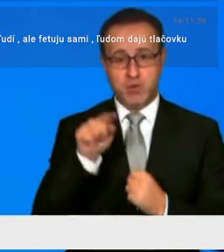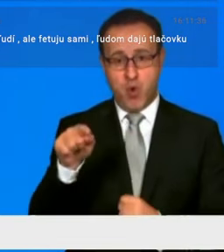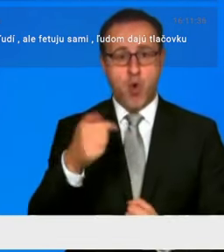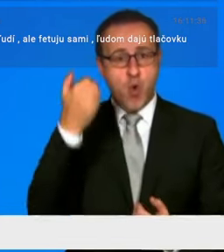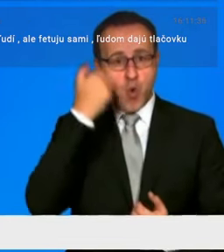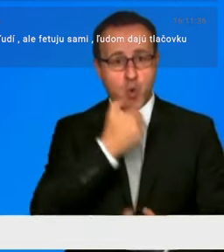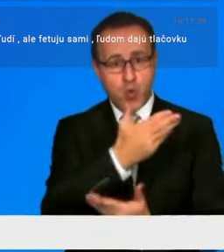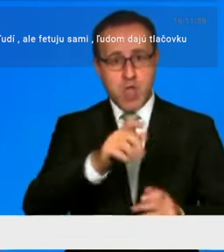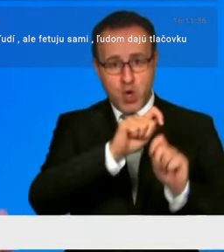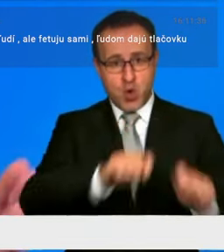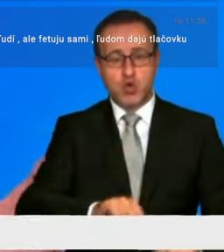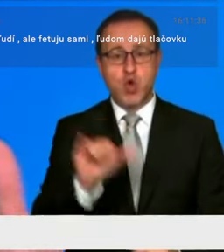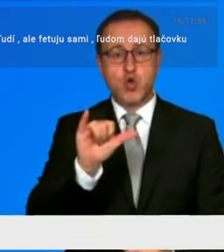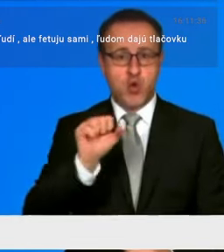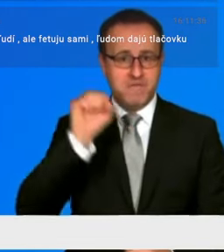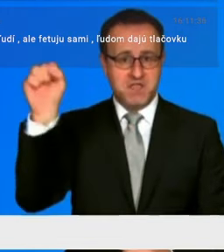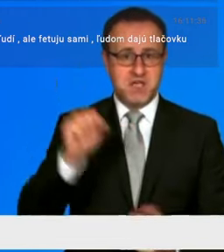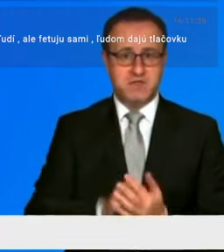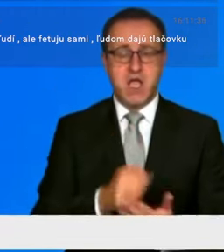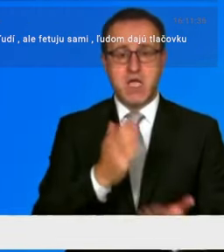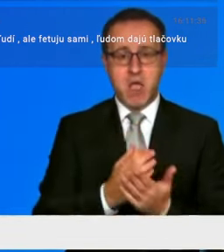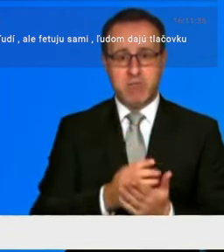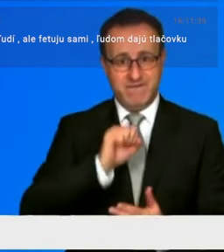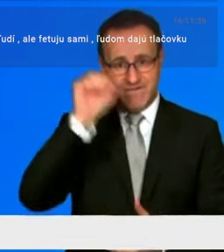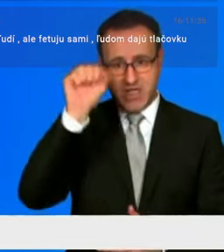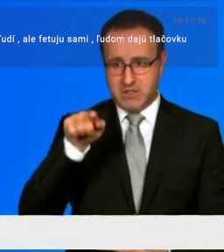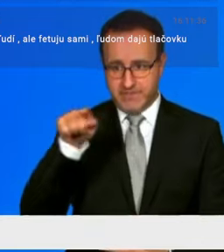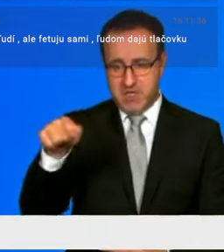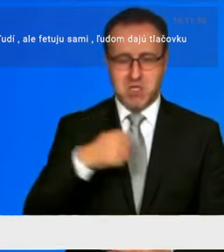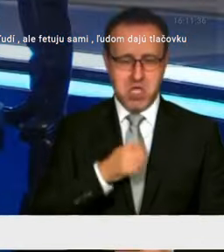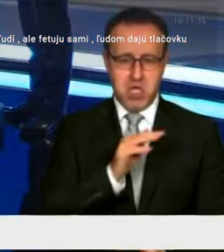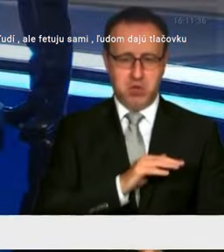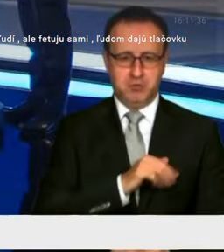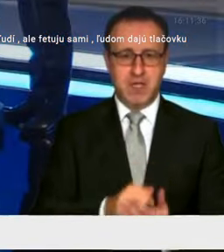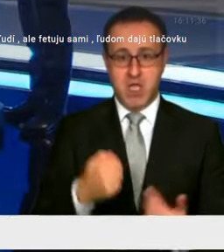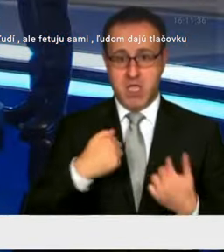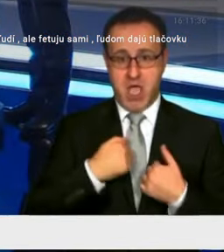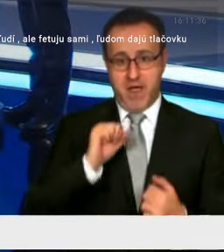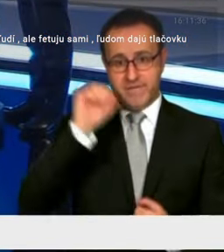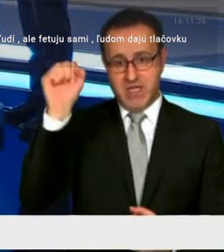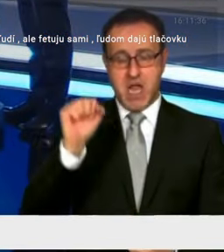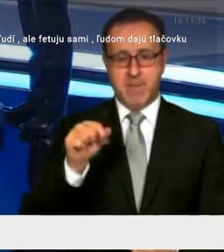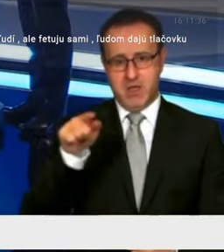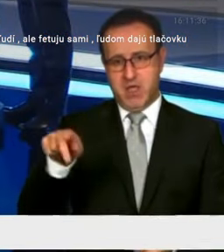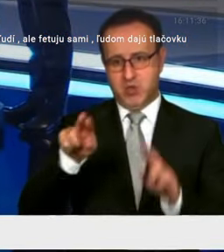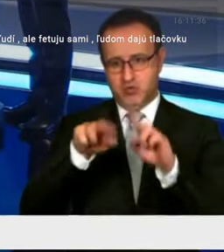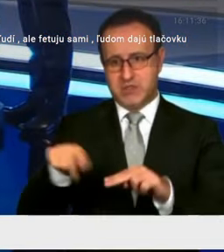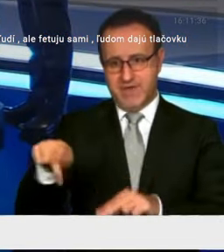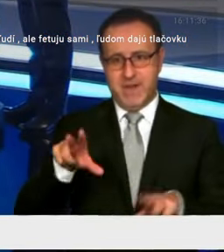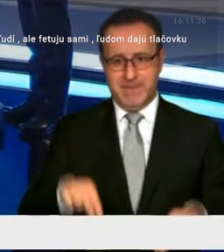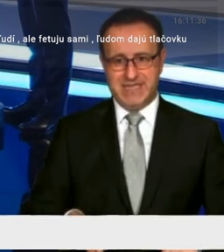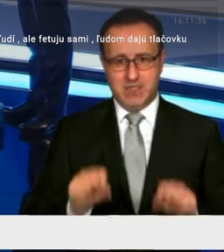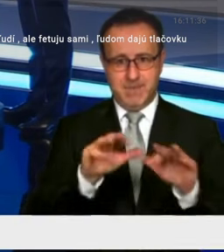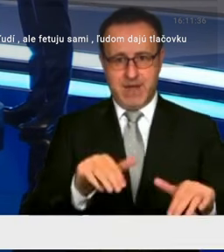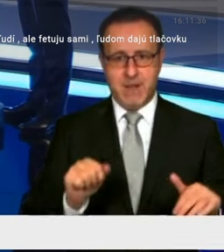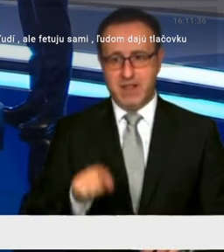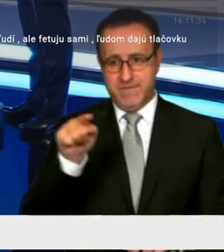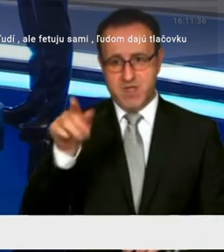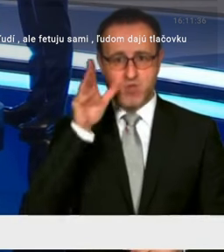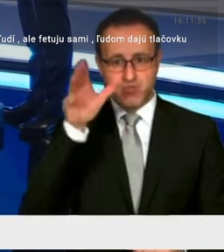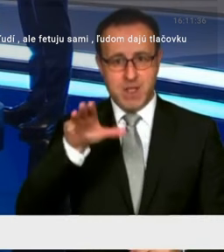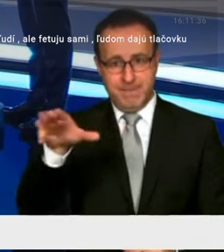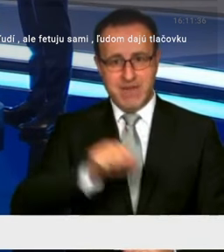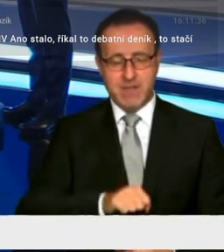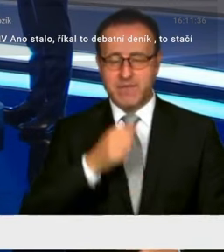rozhodnú Kto vyhrá Keď by ste vyhrali vy Ja to budem rešpektovať keď vyhrám ja a budete predsedom parlamentu budete prijímať eh